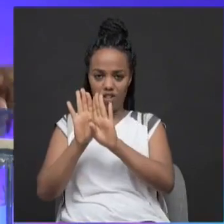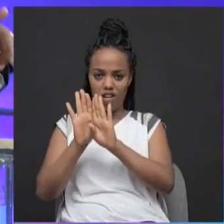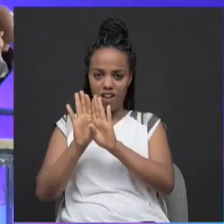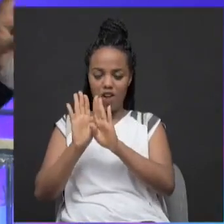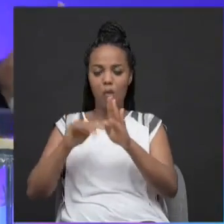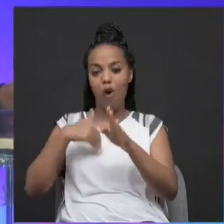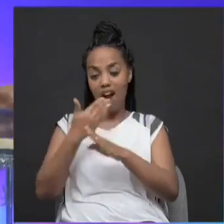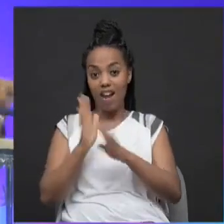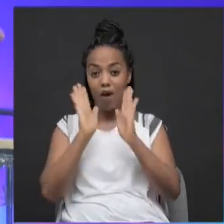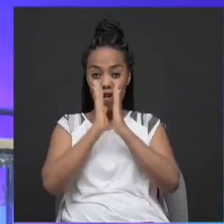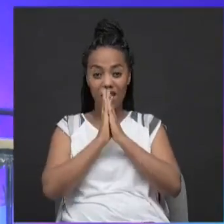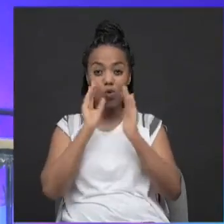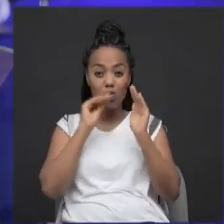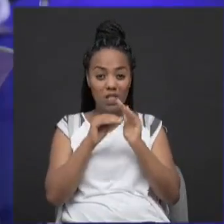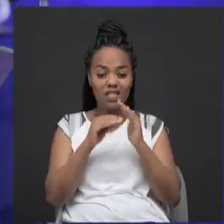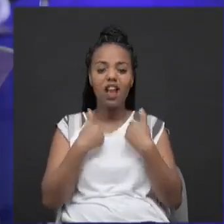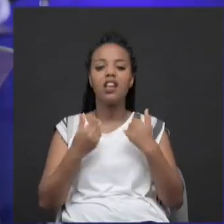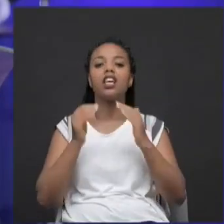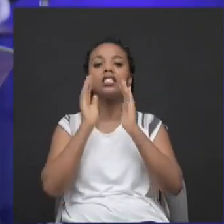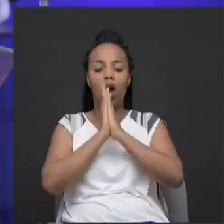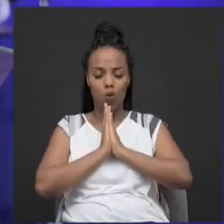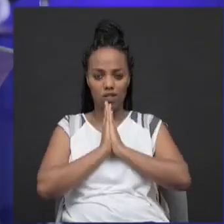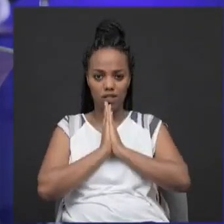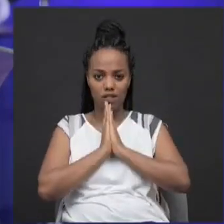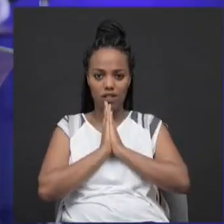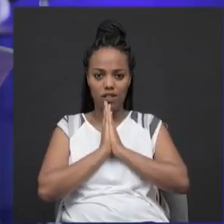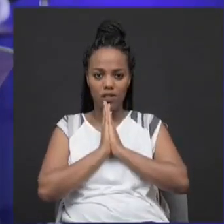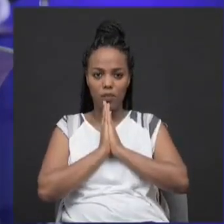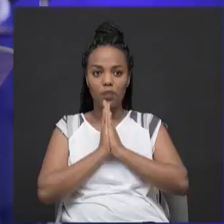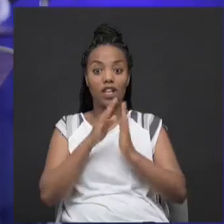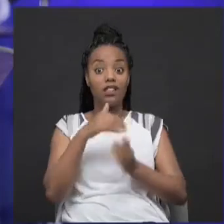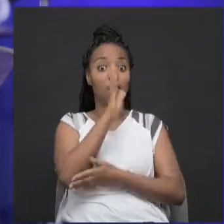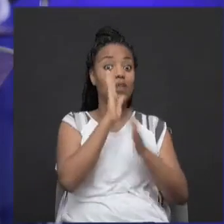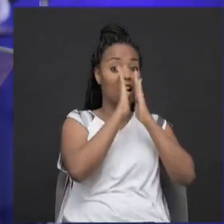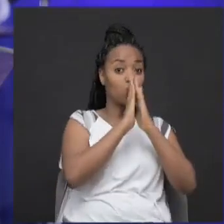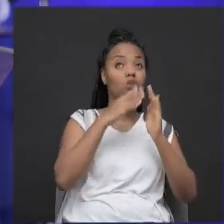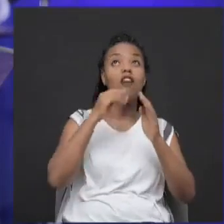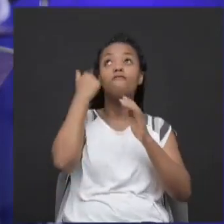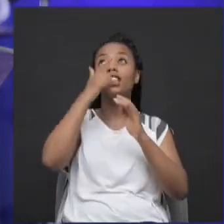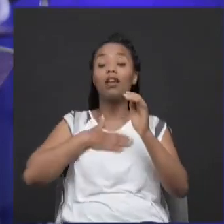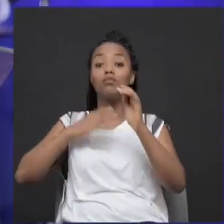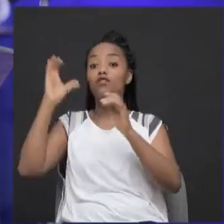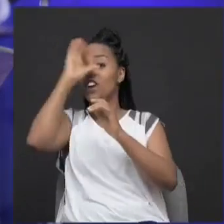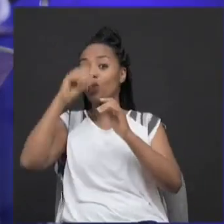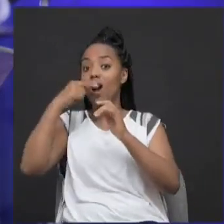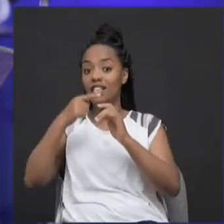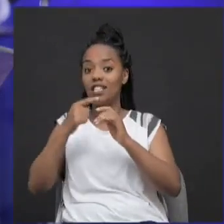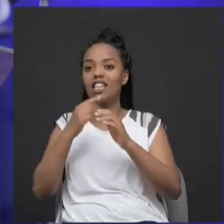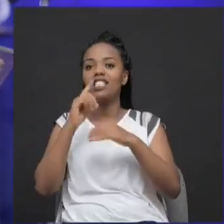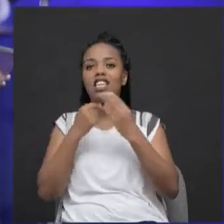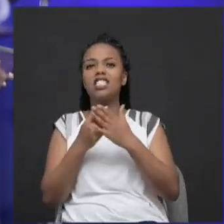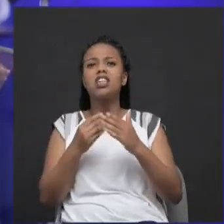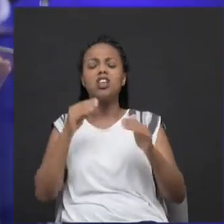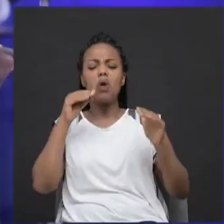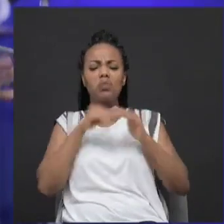ይሄ በጸሎት ውስጥ ያለ ጸሎት ቢጸልዩ ካለ በኋላ ፊቴን ቢፈልጉ ያንን የምጥ ፊቱን የመፈለግ